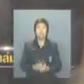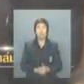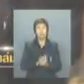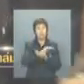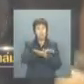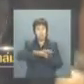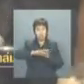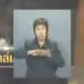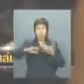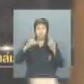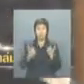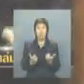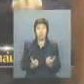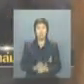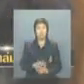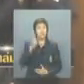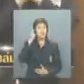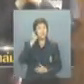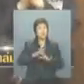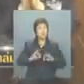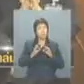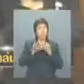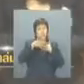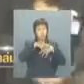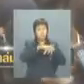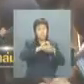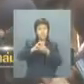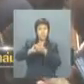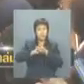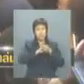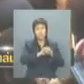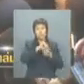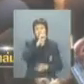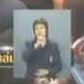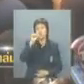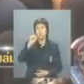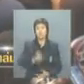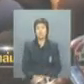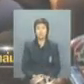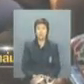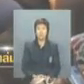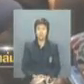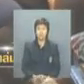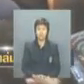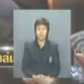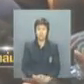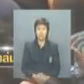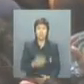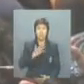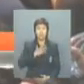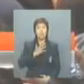ยในวันนี้ค่ะก็สะท้อนถึงความปรองดองของสภาผู้แทนราษฎรค่ะ ผมว่าเป็นนิมิตหมายที่ดีในส่วน